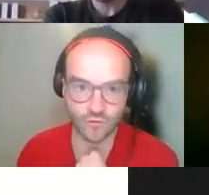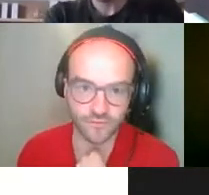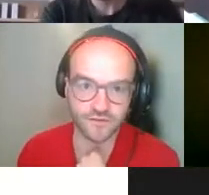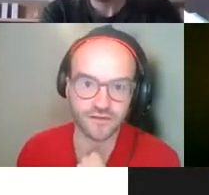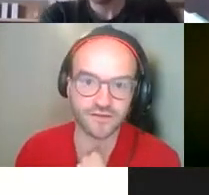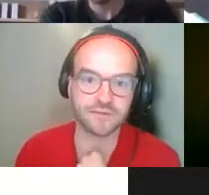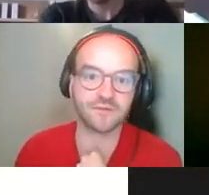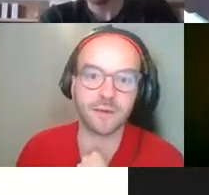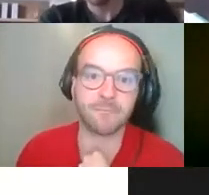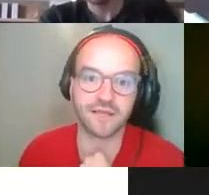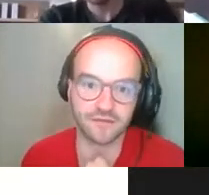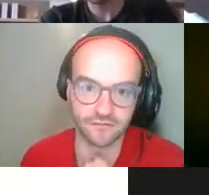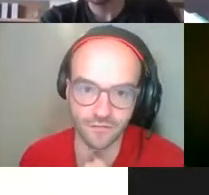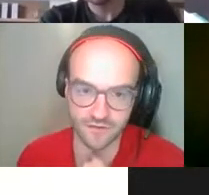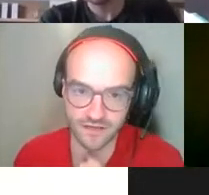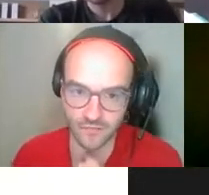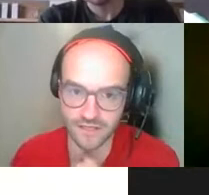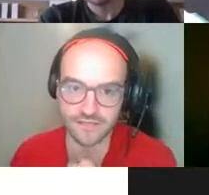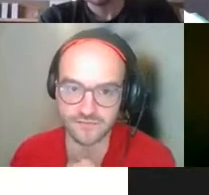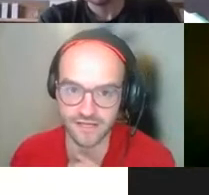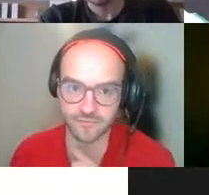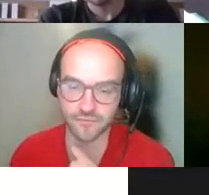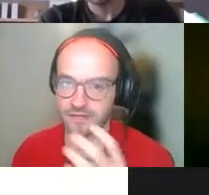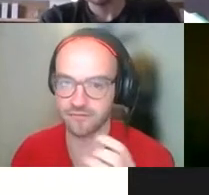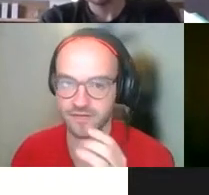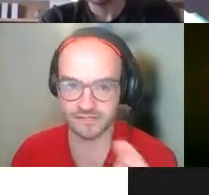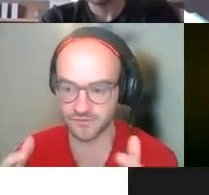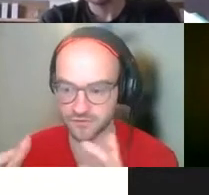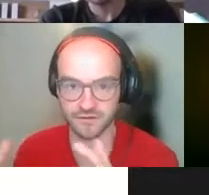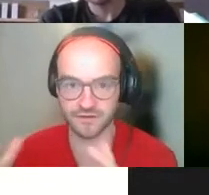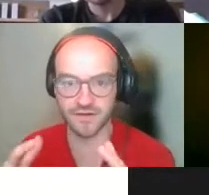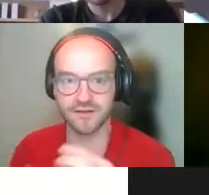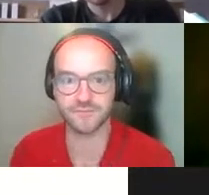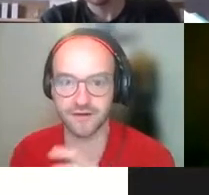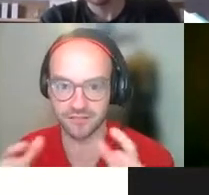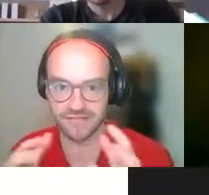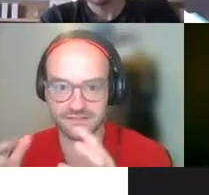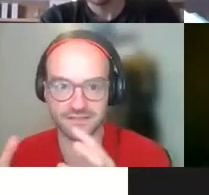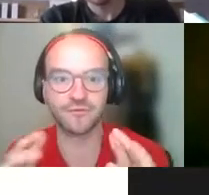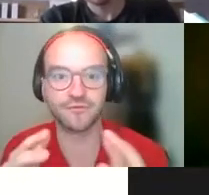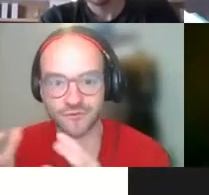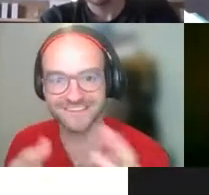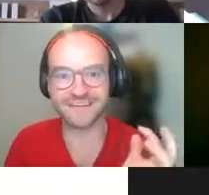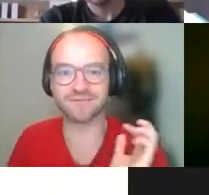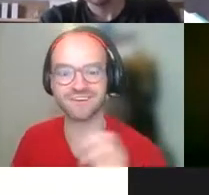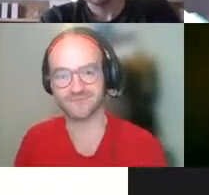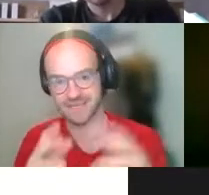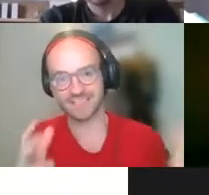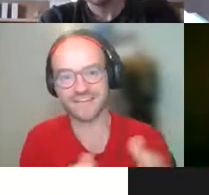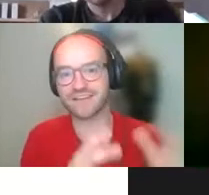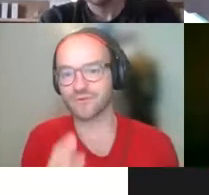1 dag komt, neemt hij wel een plek in voor de hele week. Dus daarin proberen we een beetje een soort van paradoxaal standpunt in te nemen